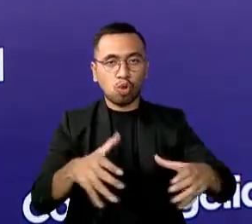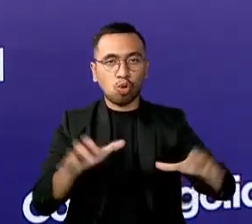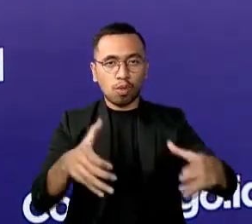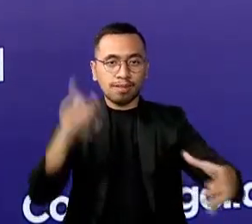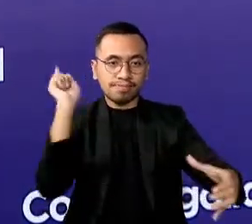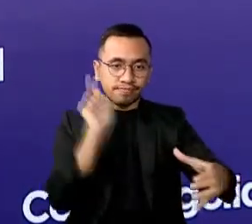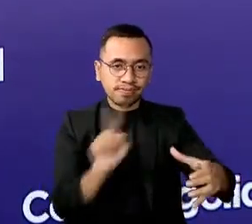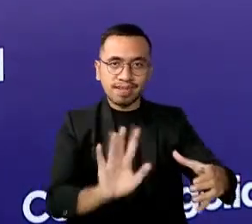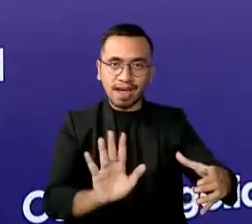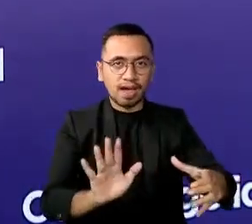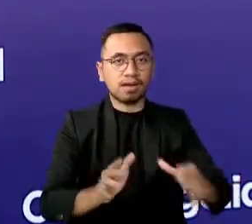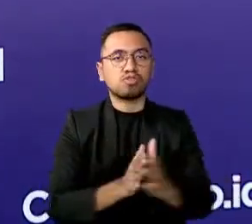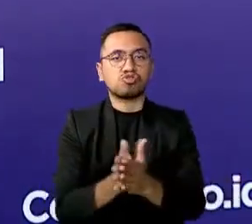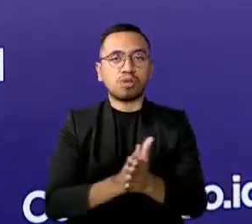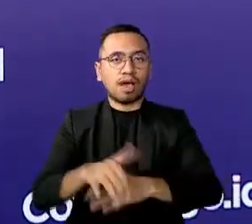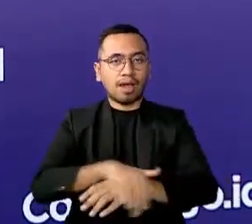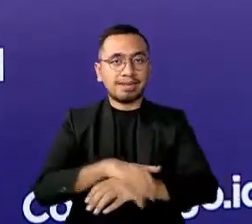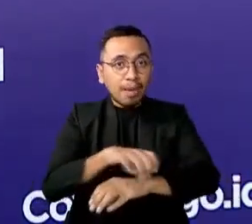Hai